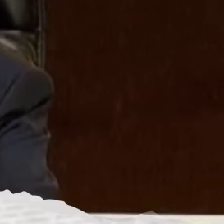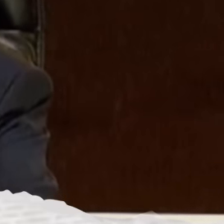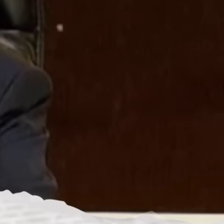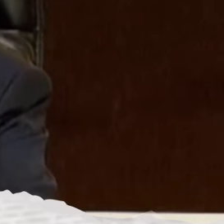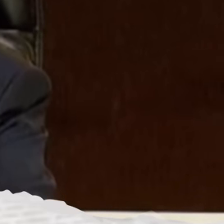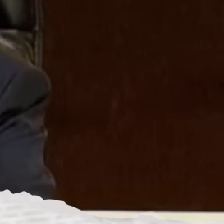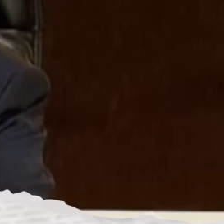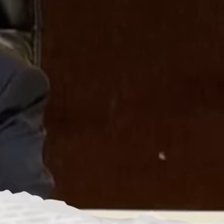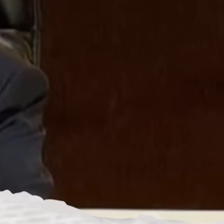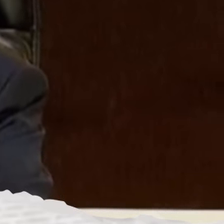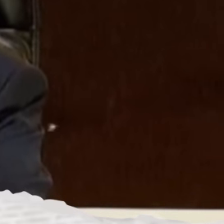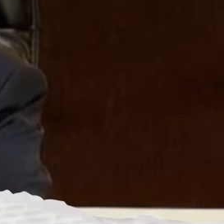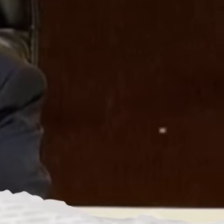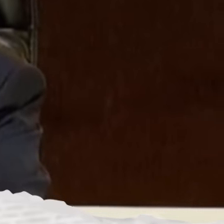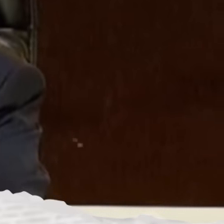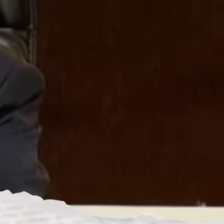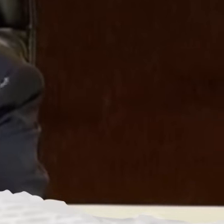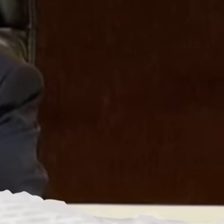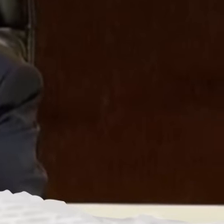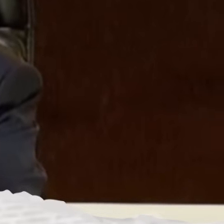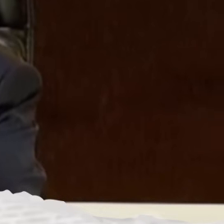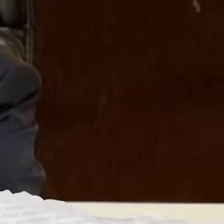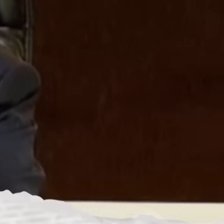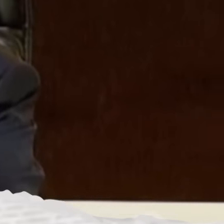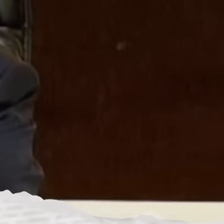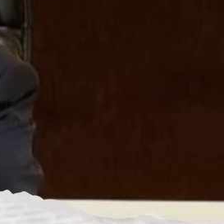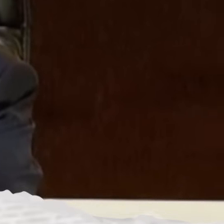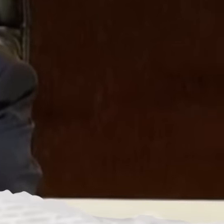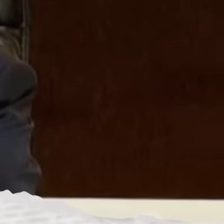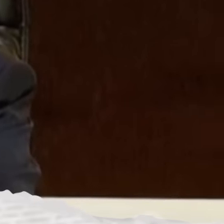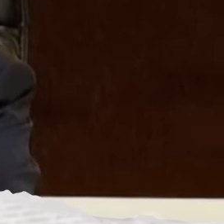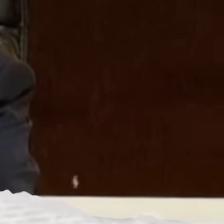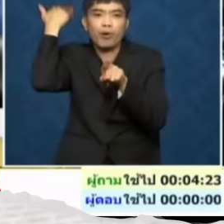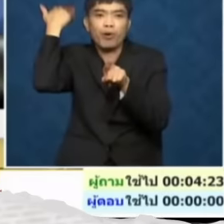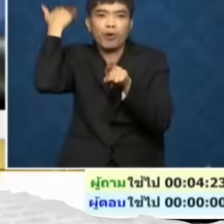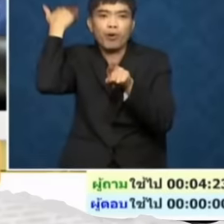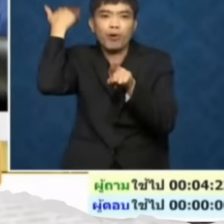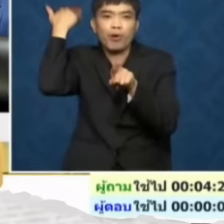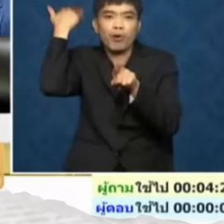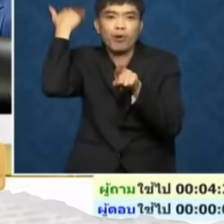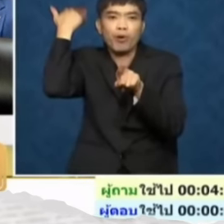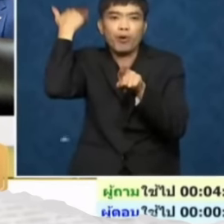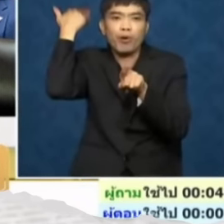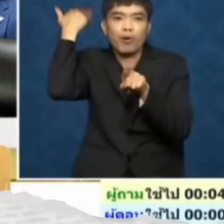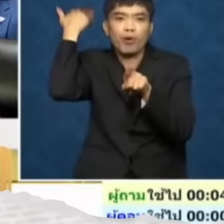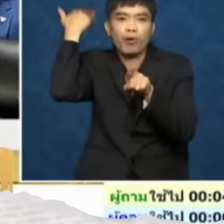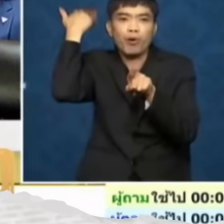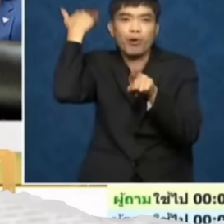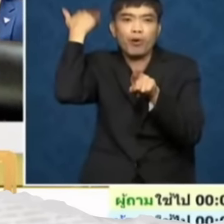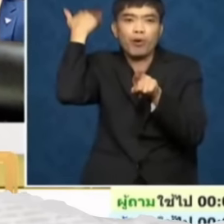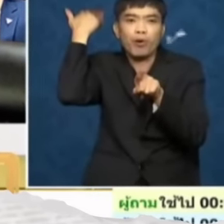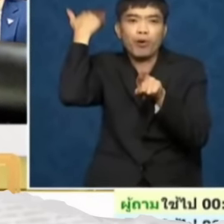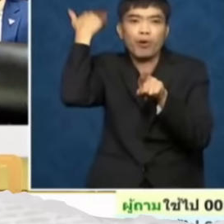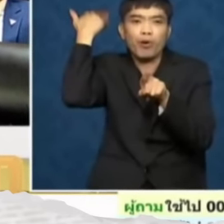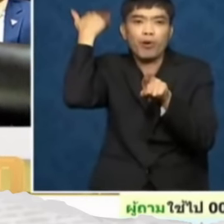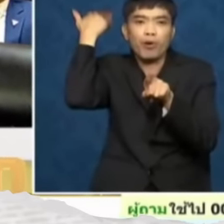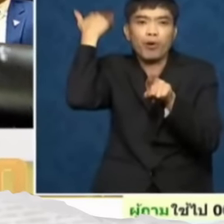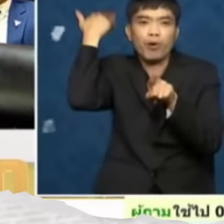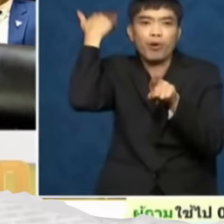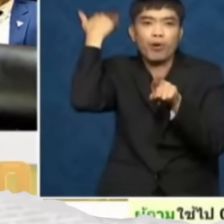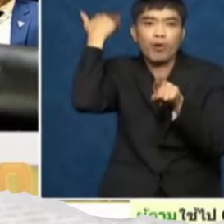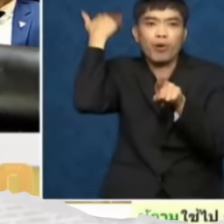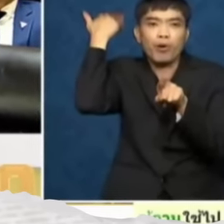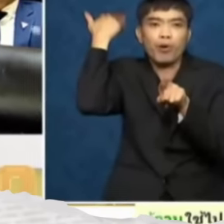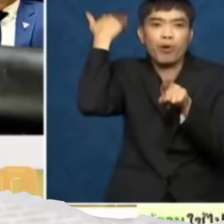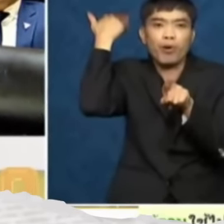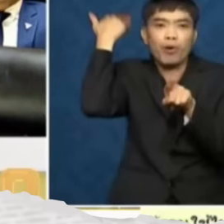และก็พยายามที่จะถามกระทู้ต่อโดยใช้คำว่าโทนี่วูซัมแต่นายวันมูฮัมหมัดนอนนะได้กล่าวขึ้นว่าคำว่าโทนี่วูซัมเนี่ยก็ไม่อยากให้ใช้